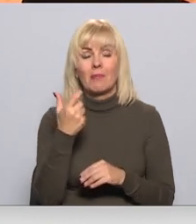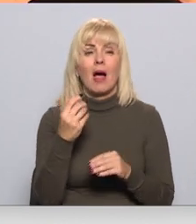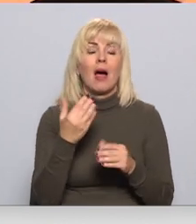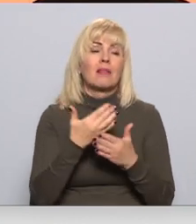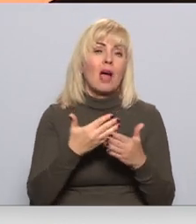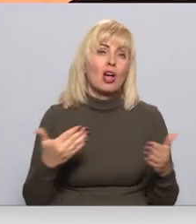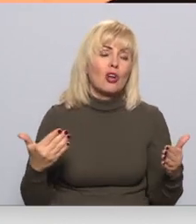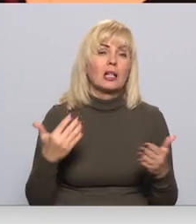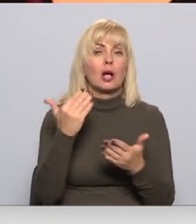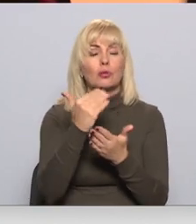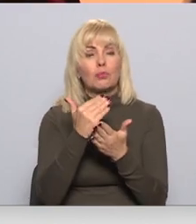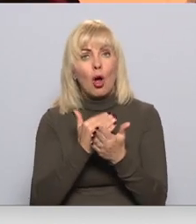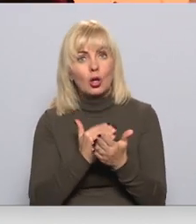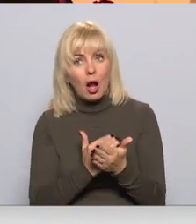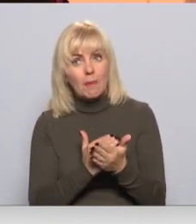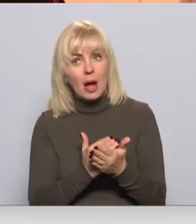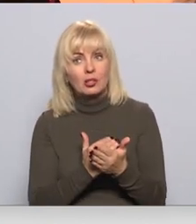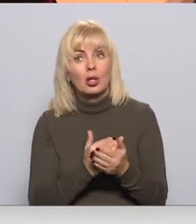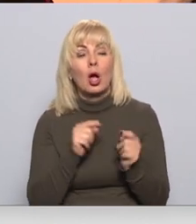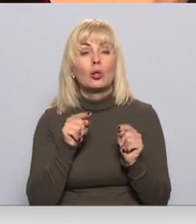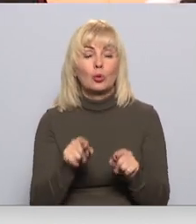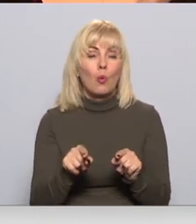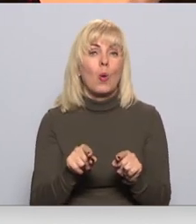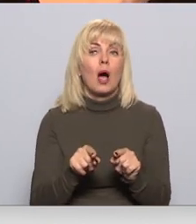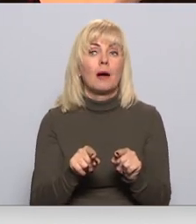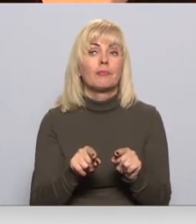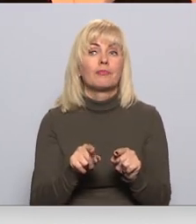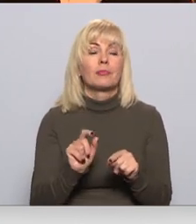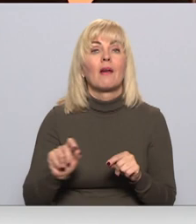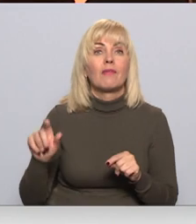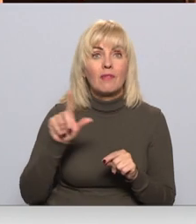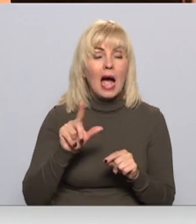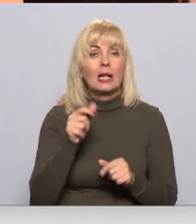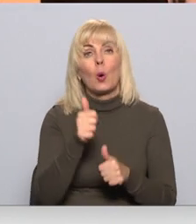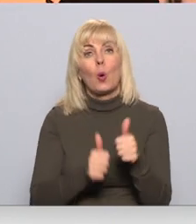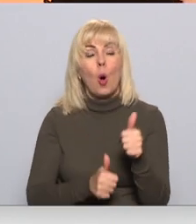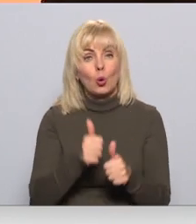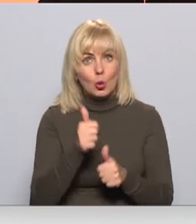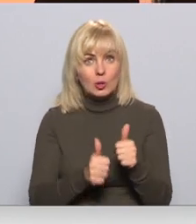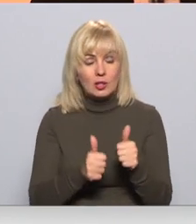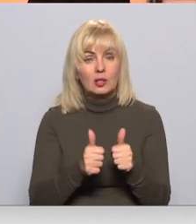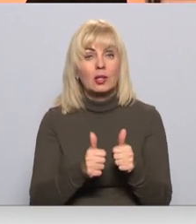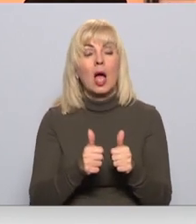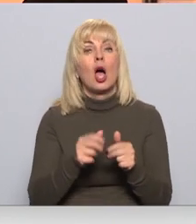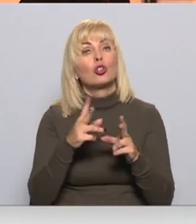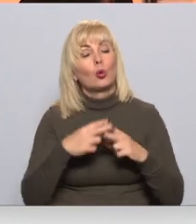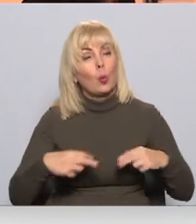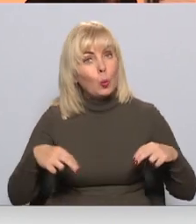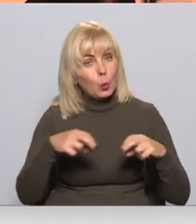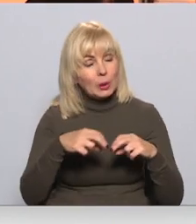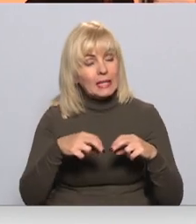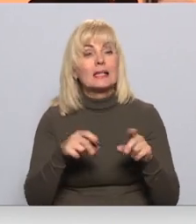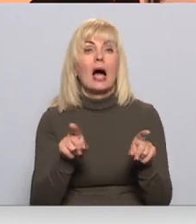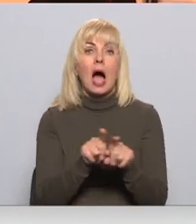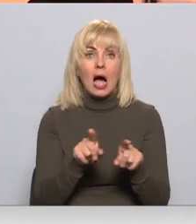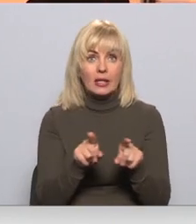dažādās programmās, tostarp vairāki konkursi skats un žūrijas, un droši